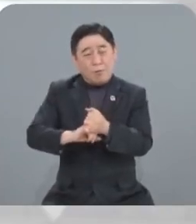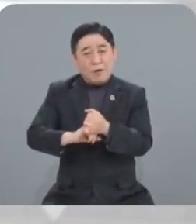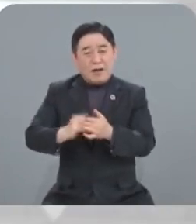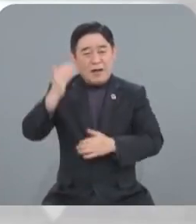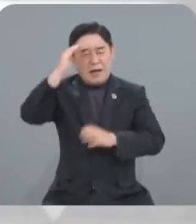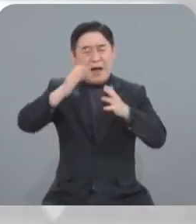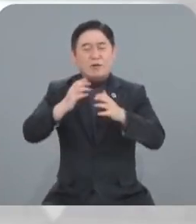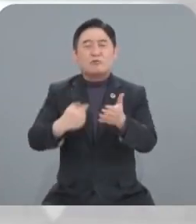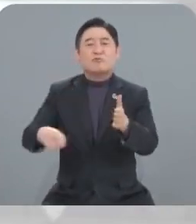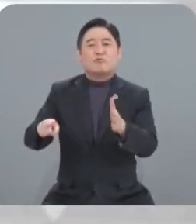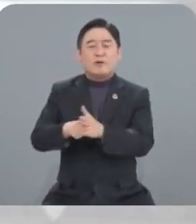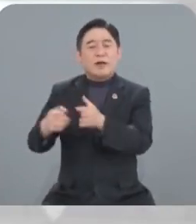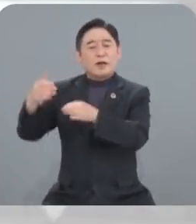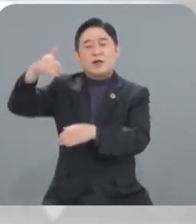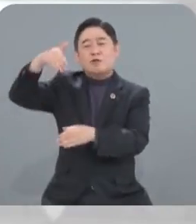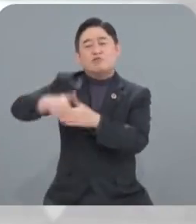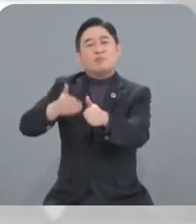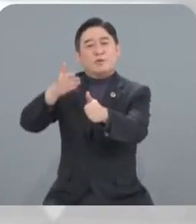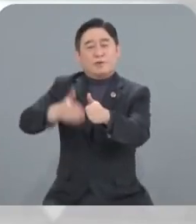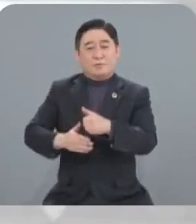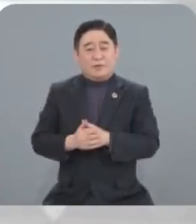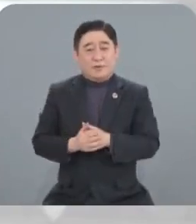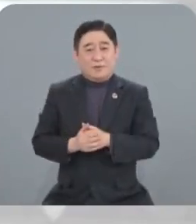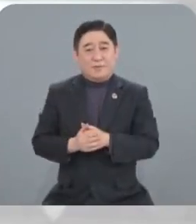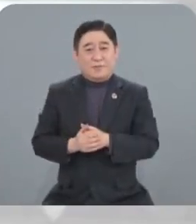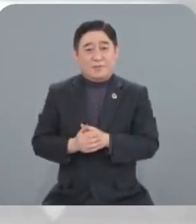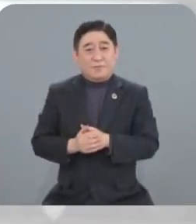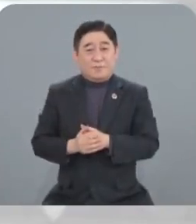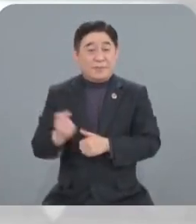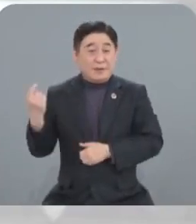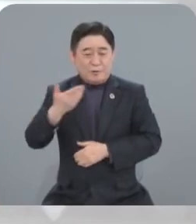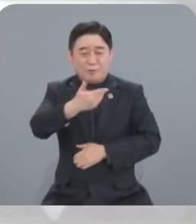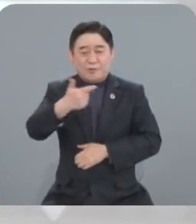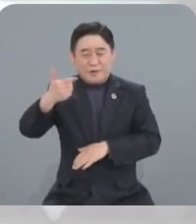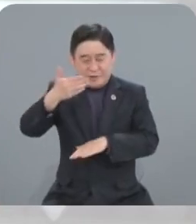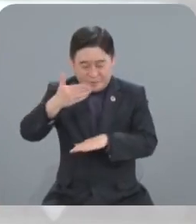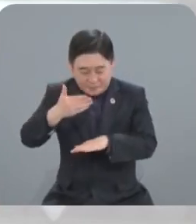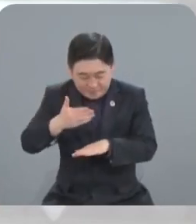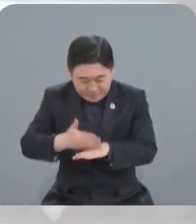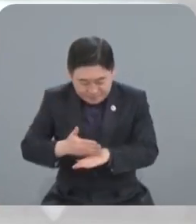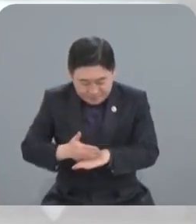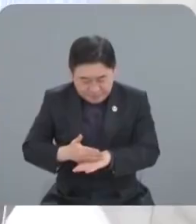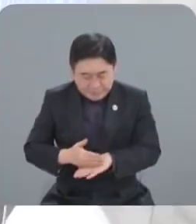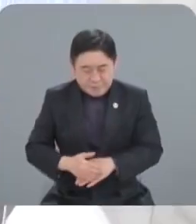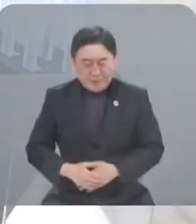대한민국을 위에 투표해 주십시오 경청해 주셔서 감사합니다